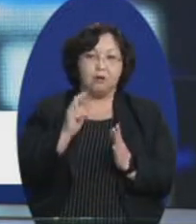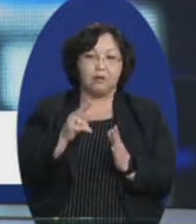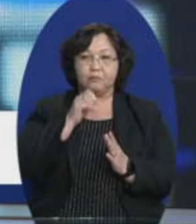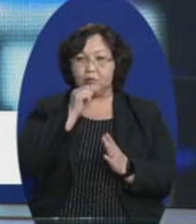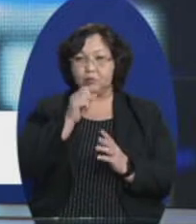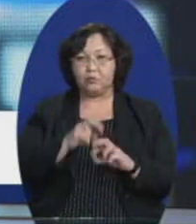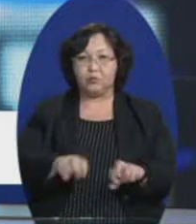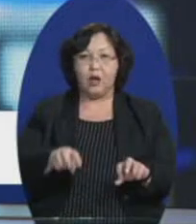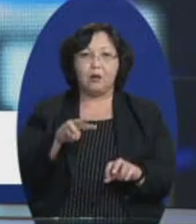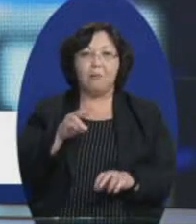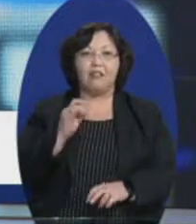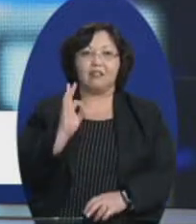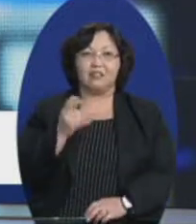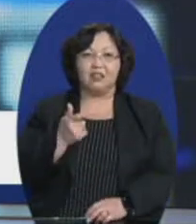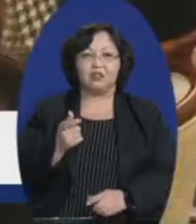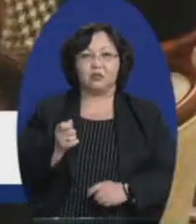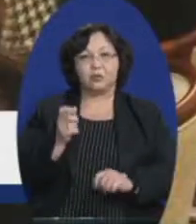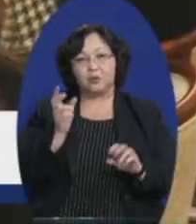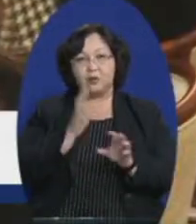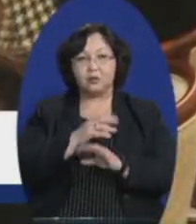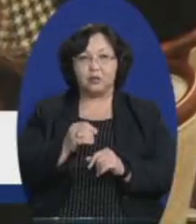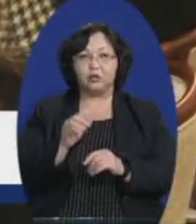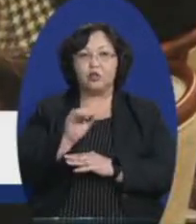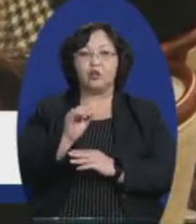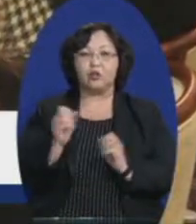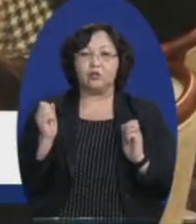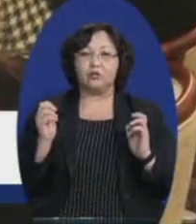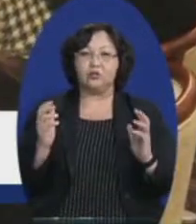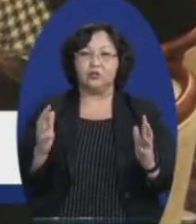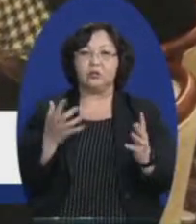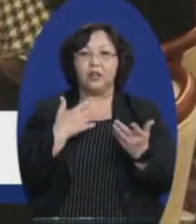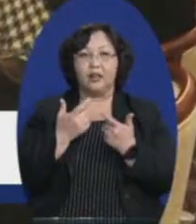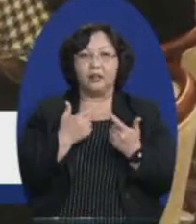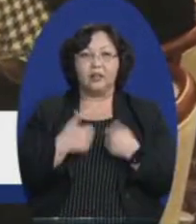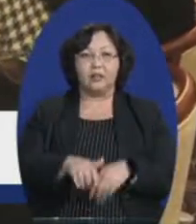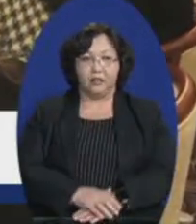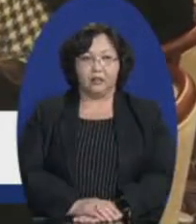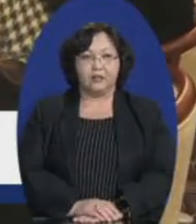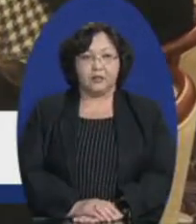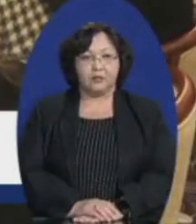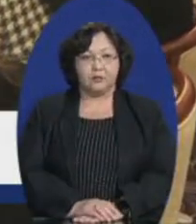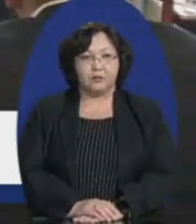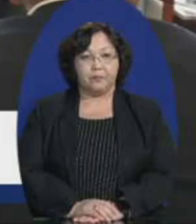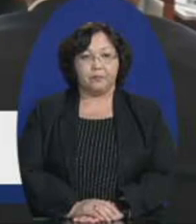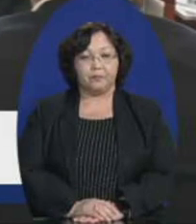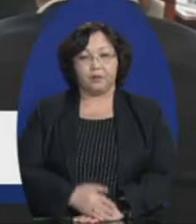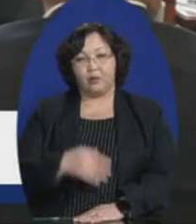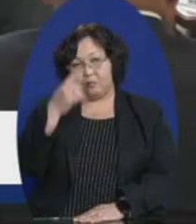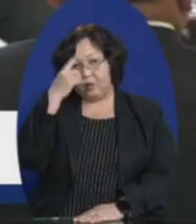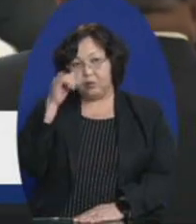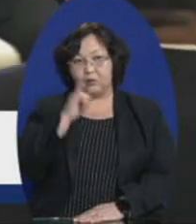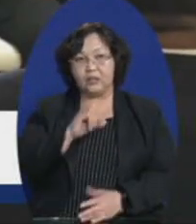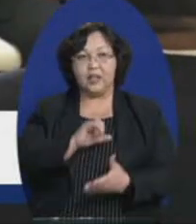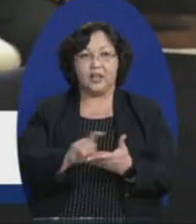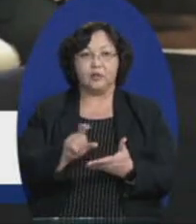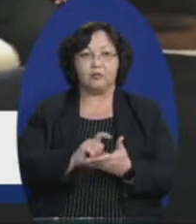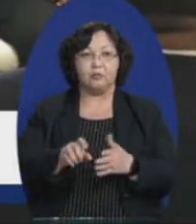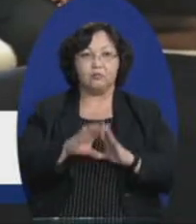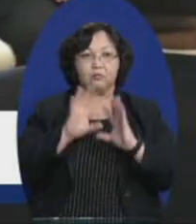салбарын төлөөллөлүүд оролцлоо. Орлт гаралттай гэж ойлголцгий, тийм ер нь бол ийм юм байна. Манай улсын нийт